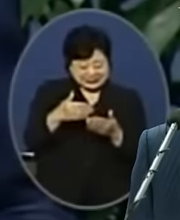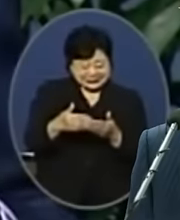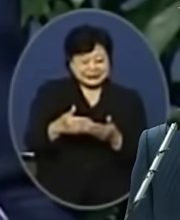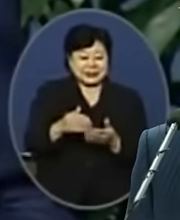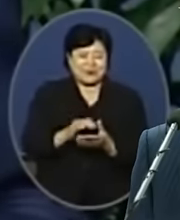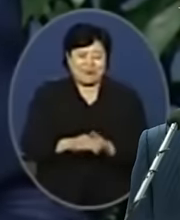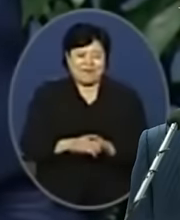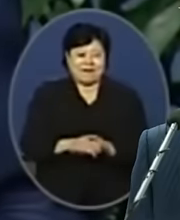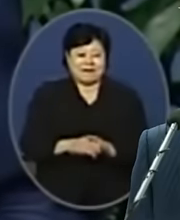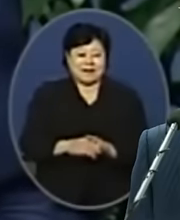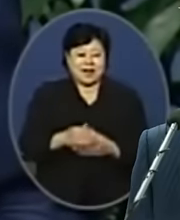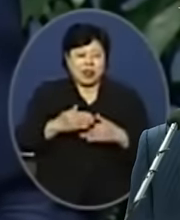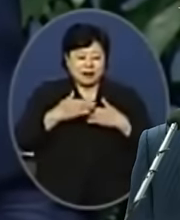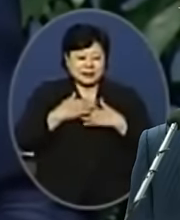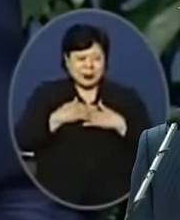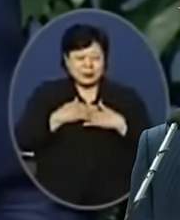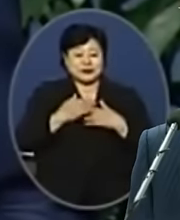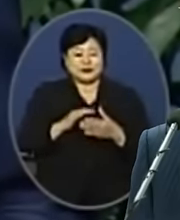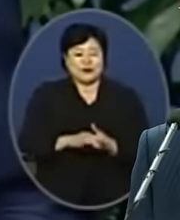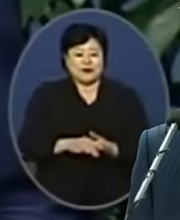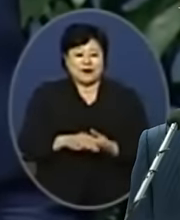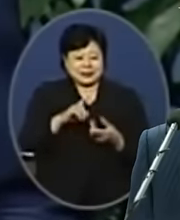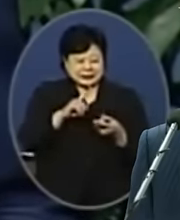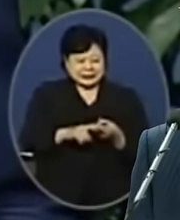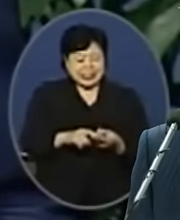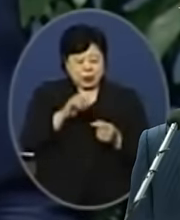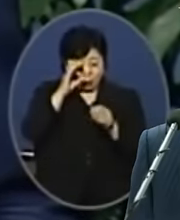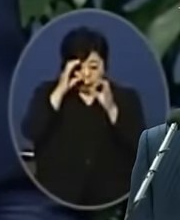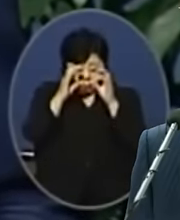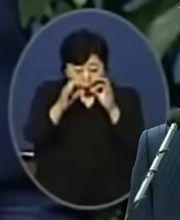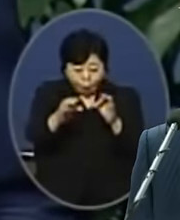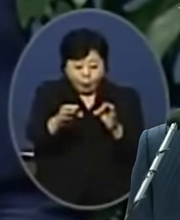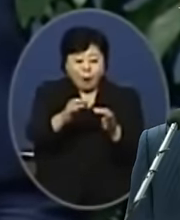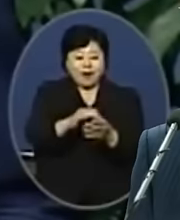딱 그려서 확 붙여놓고 그것을 늘 보고